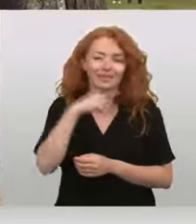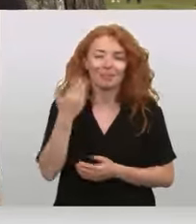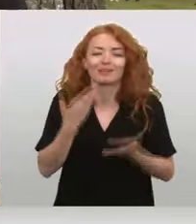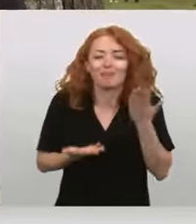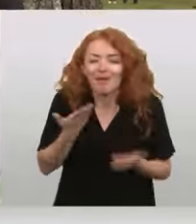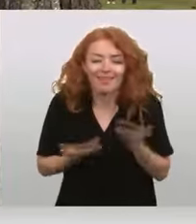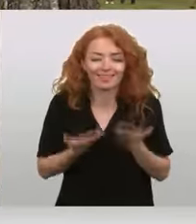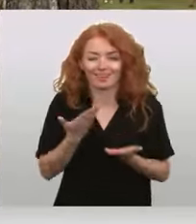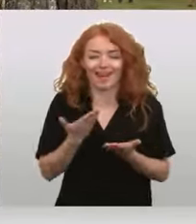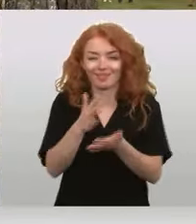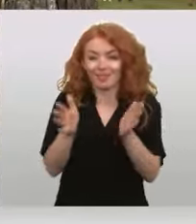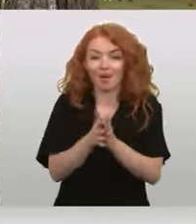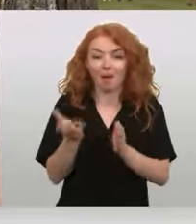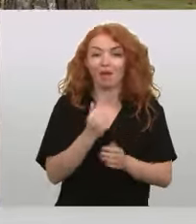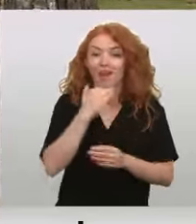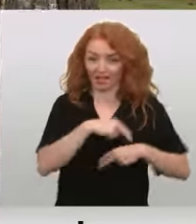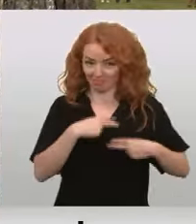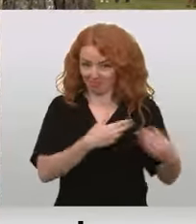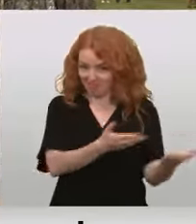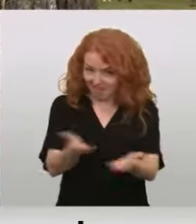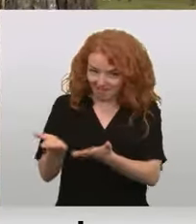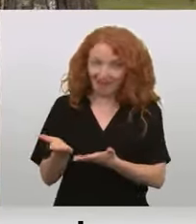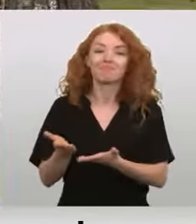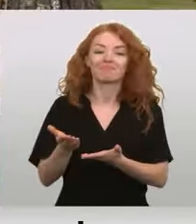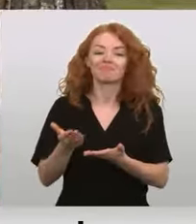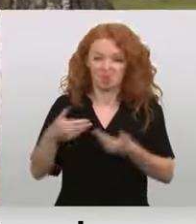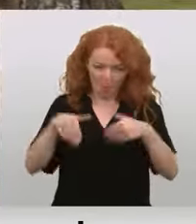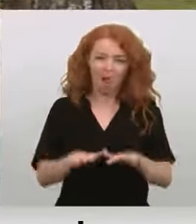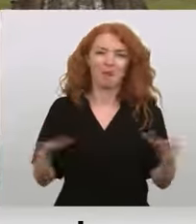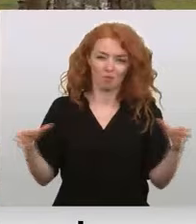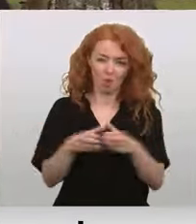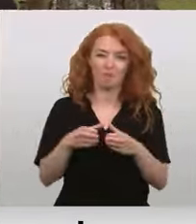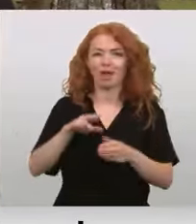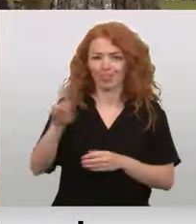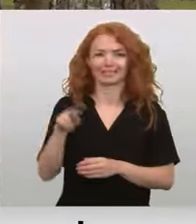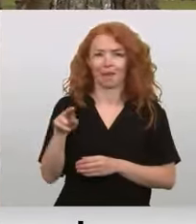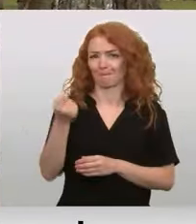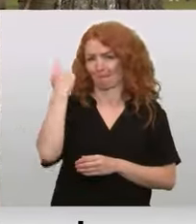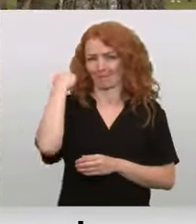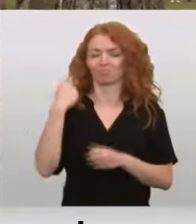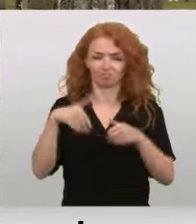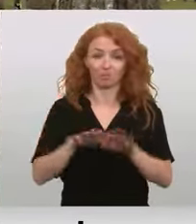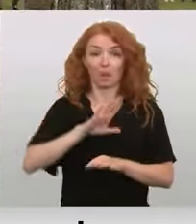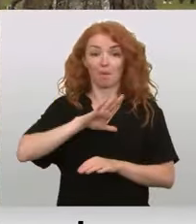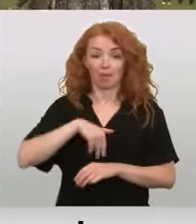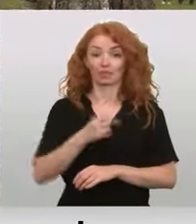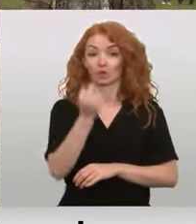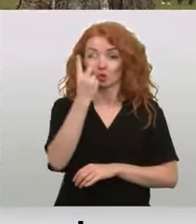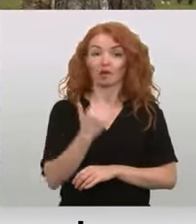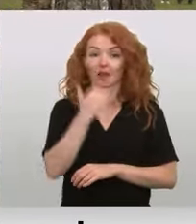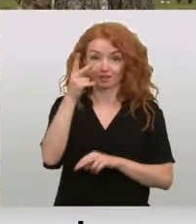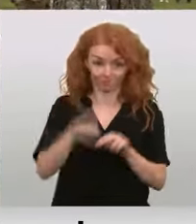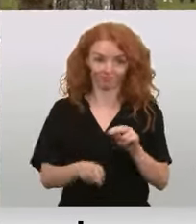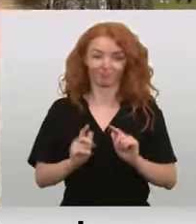izmēģināt. Mēs kopā ar klases biedriem saviem to izlēmām kopā. Decembrī, ka pēc 12.